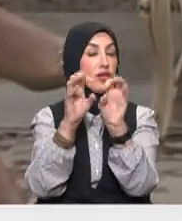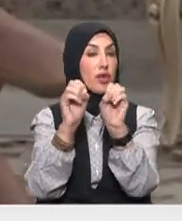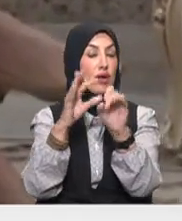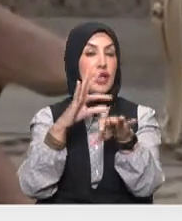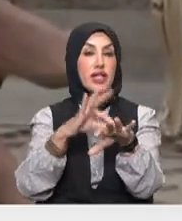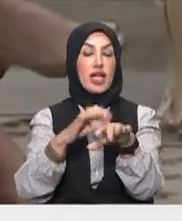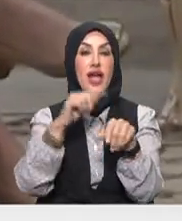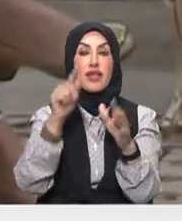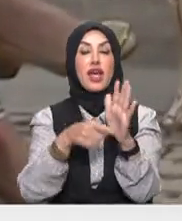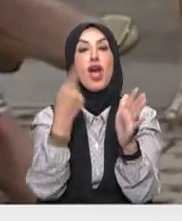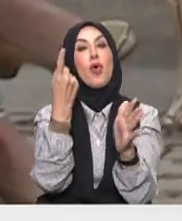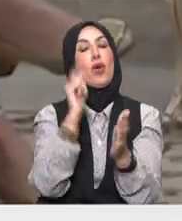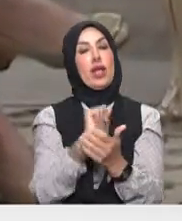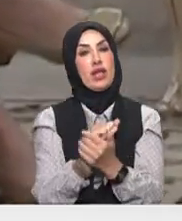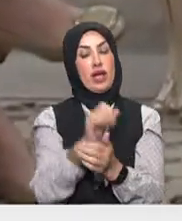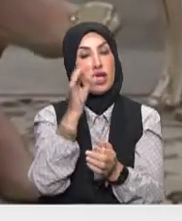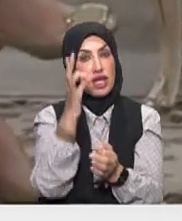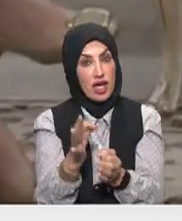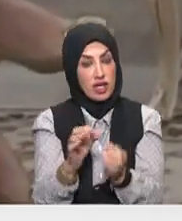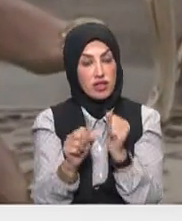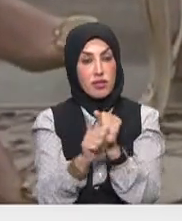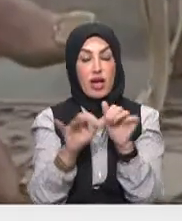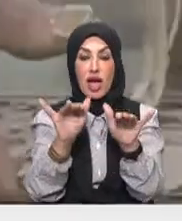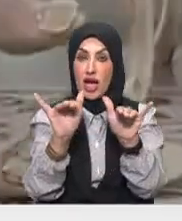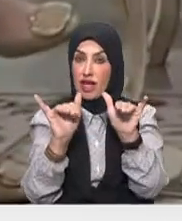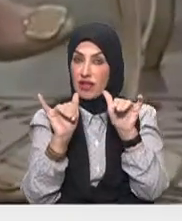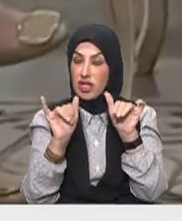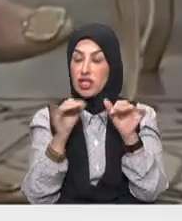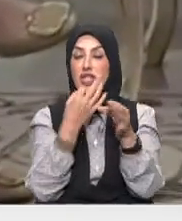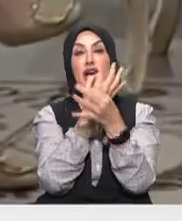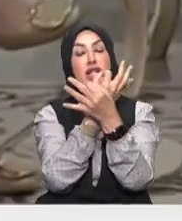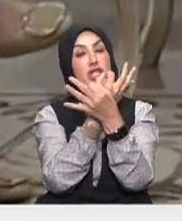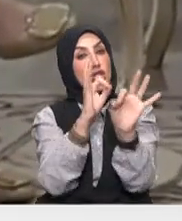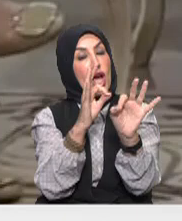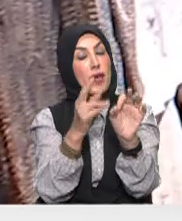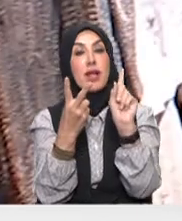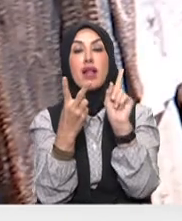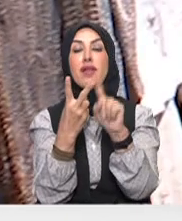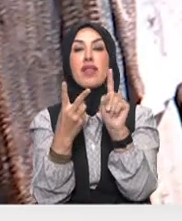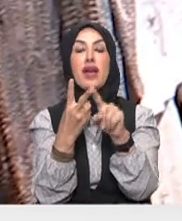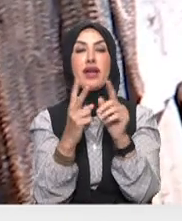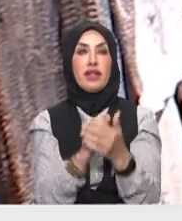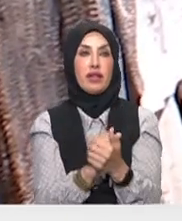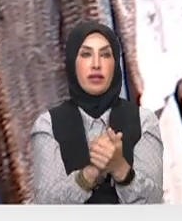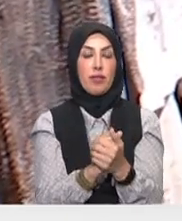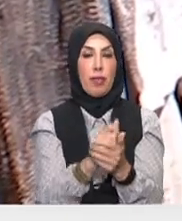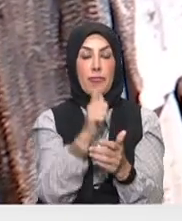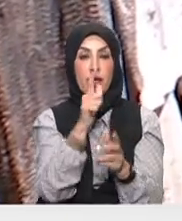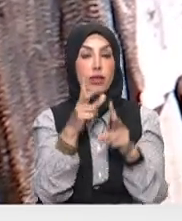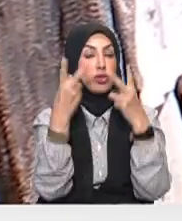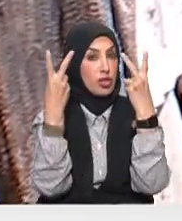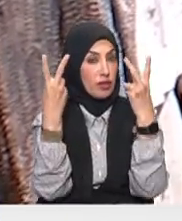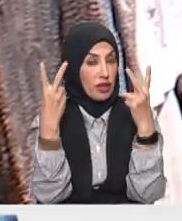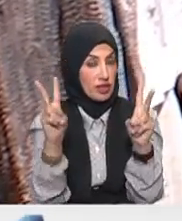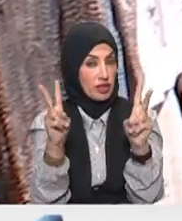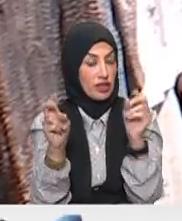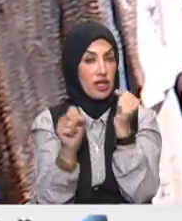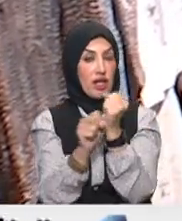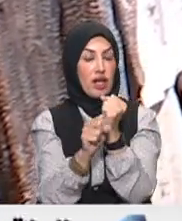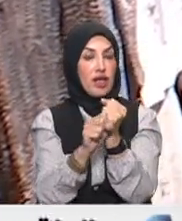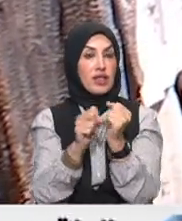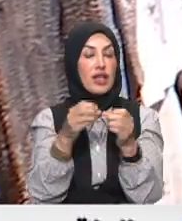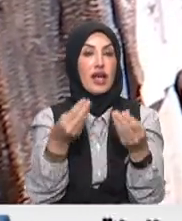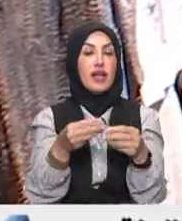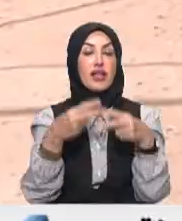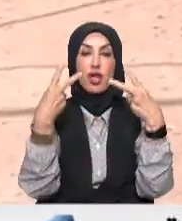في المرحله الاولى على ان يكون الانسحاب كاملا في المرحله الثانيه وبموجب الاتفاق سيتم السماح بدخول